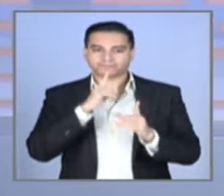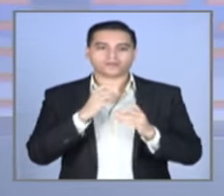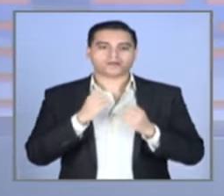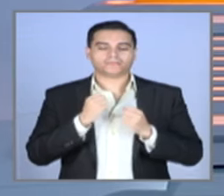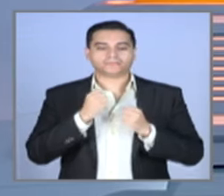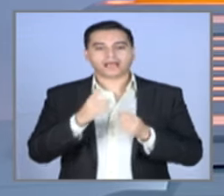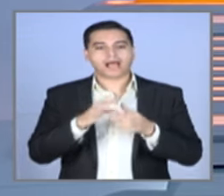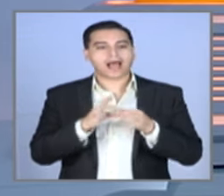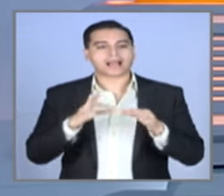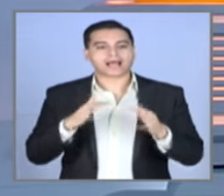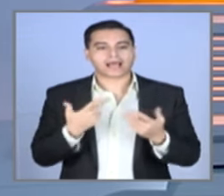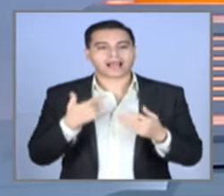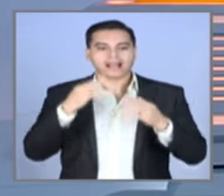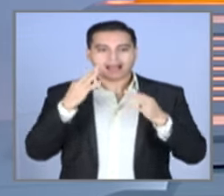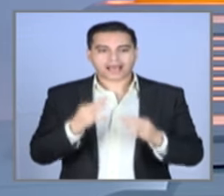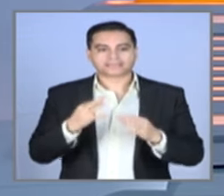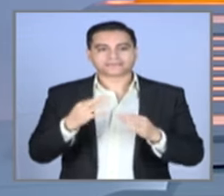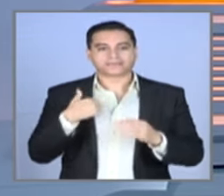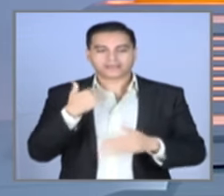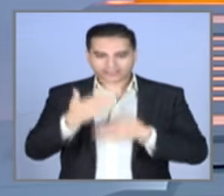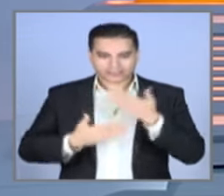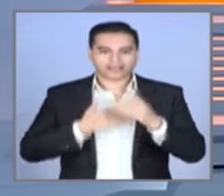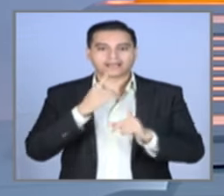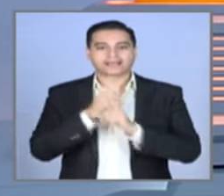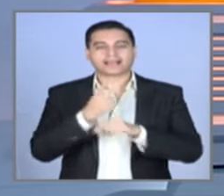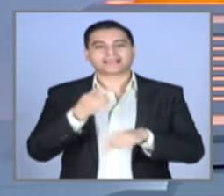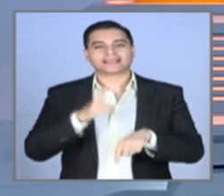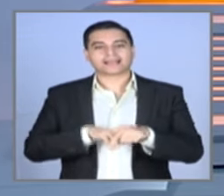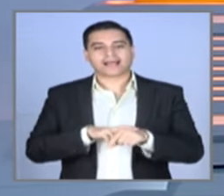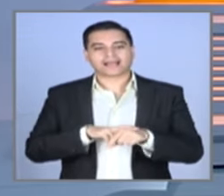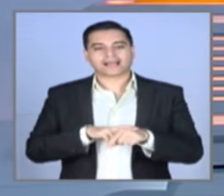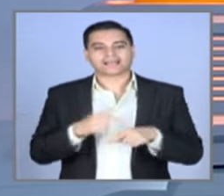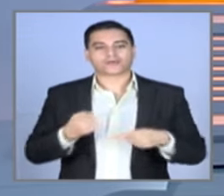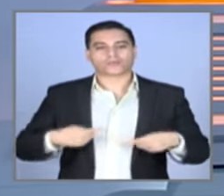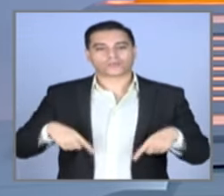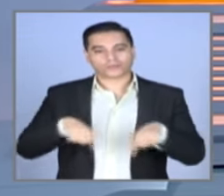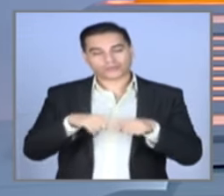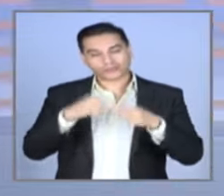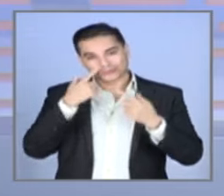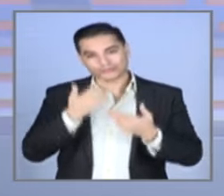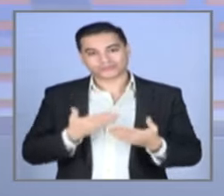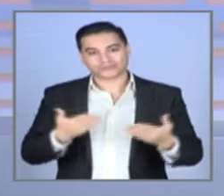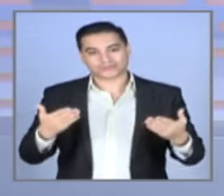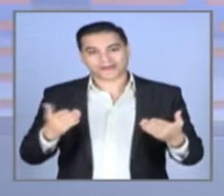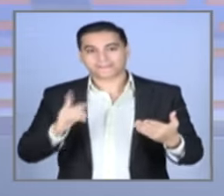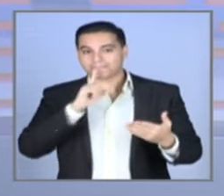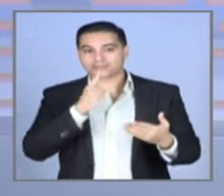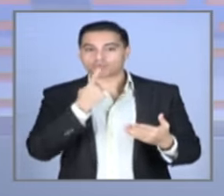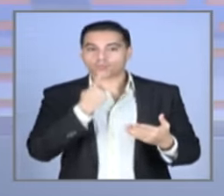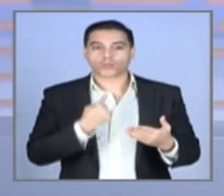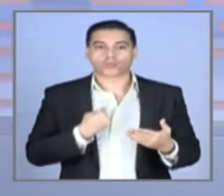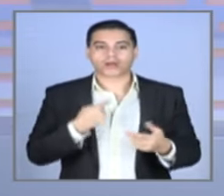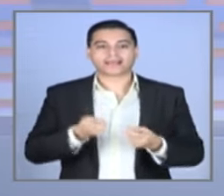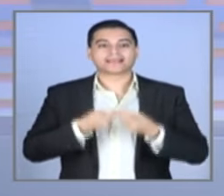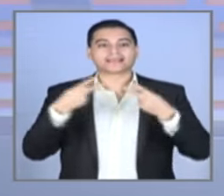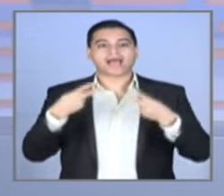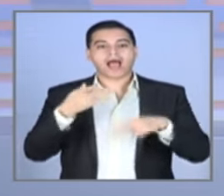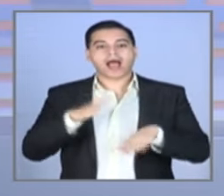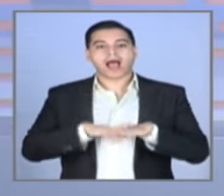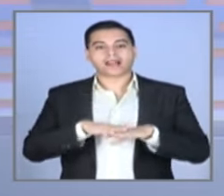في الحاله دي؟ نفضل ننزل لهم بقى لحد ما يجي الماتش. لحد ما تيجي الهزيمه الجايه. طب قولوا لي بقى، نهائي